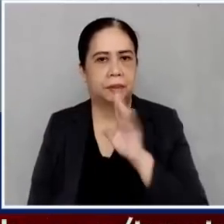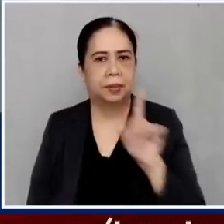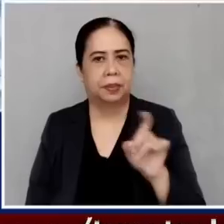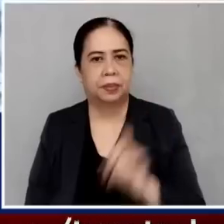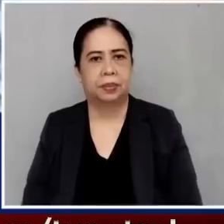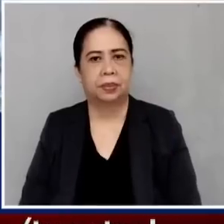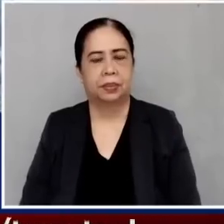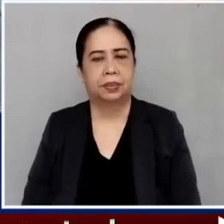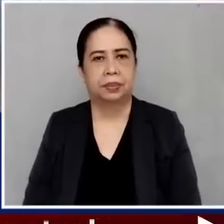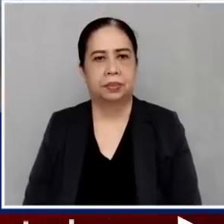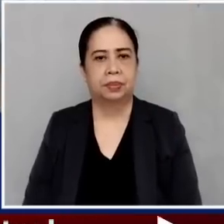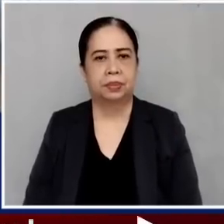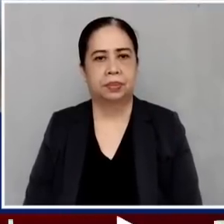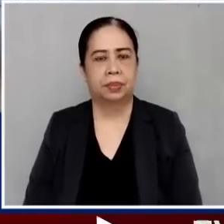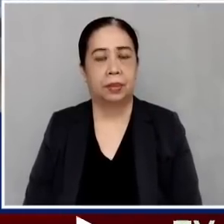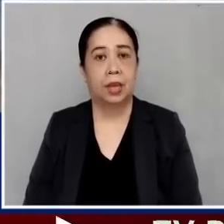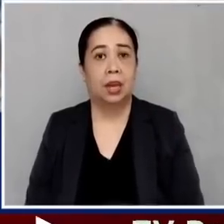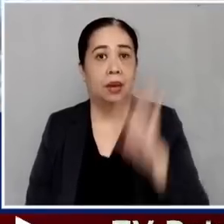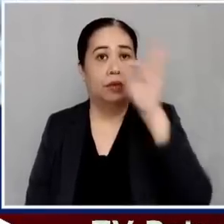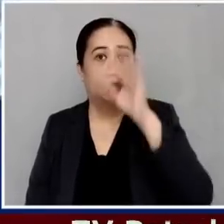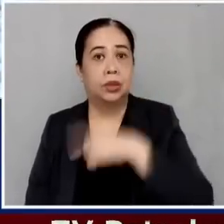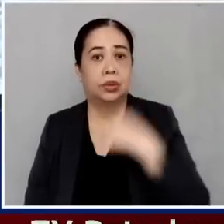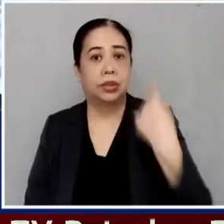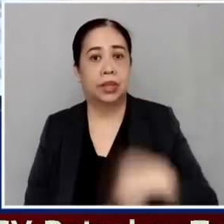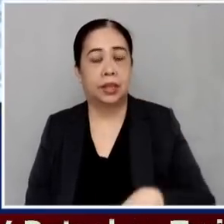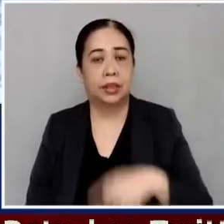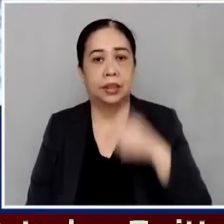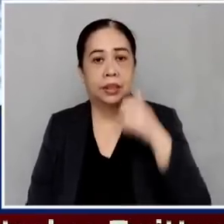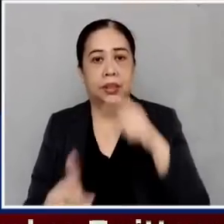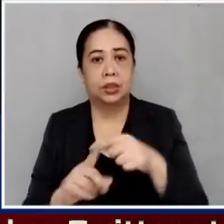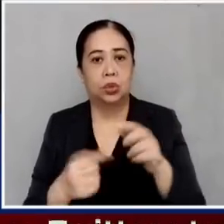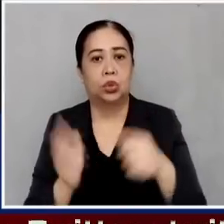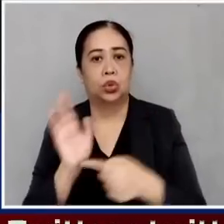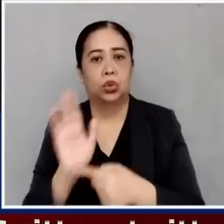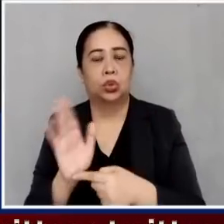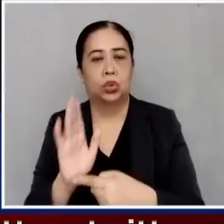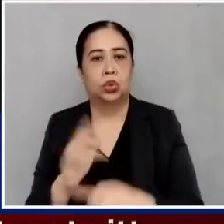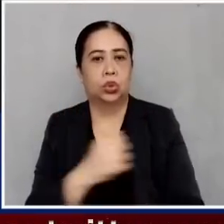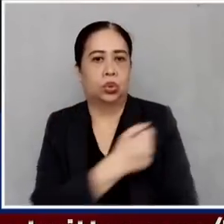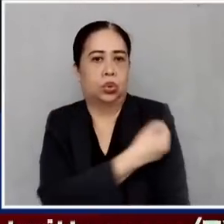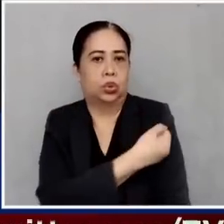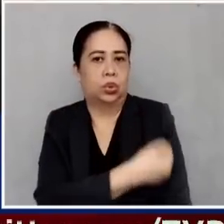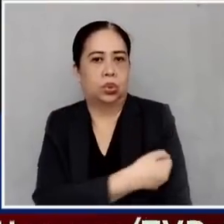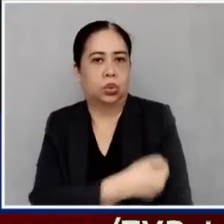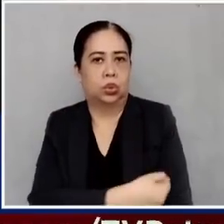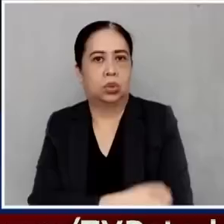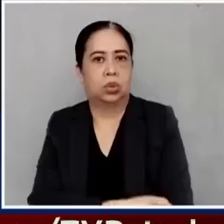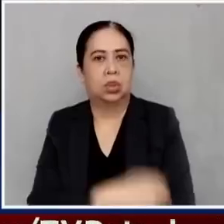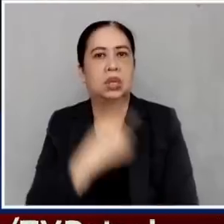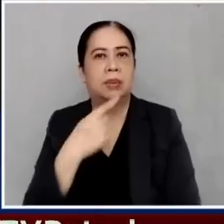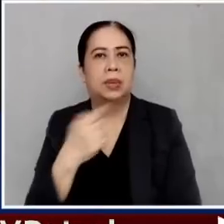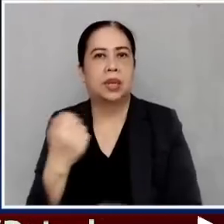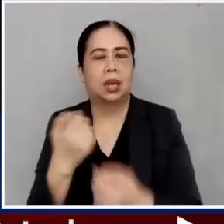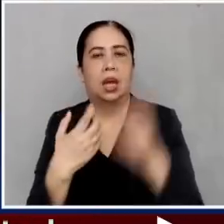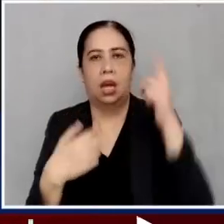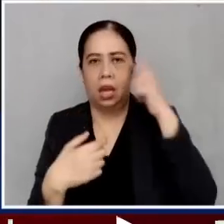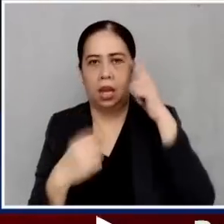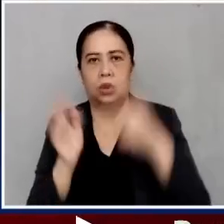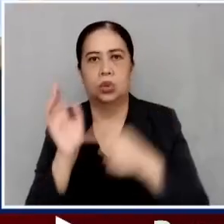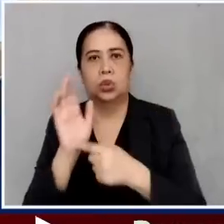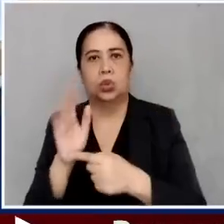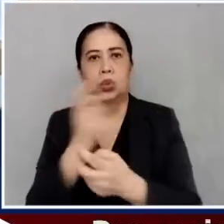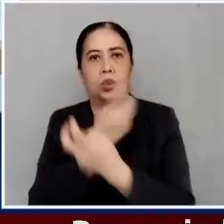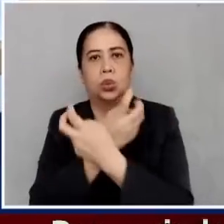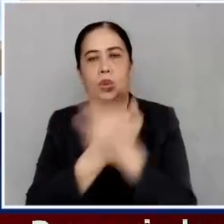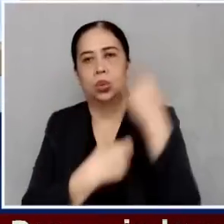No daw. Ang Filipino-Chinese na ginang na ito, pinakita ang kanyang pasa sa braso, pero spinal cord pala ang ipatitingin sa